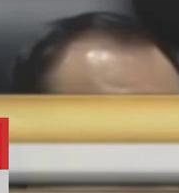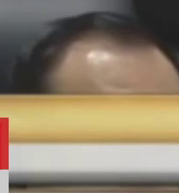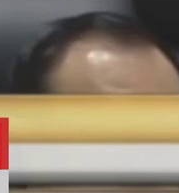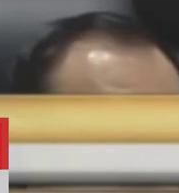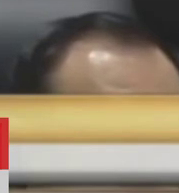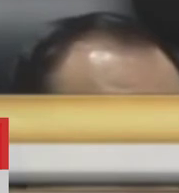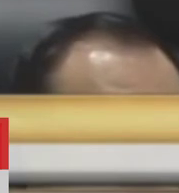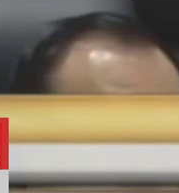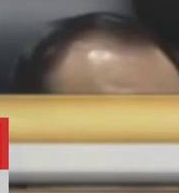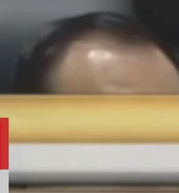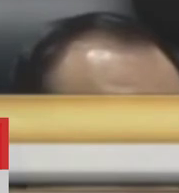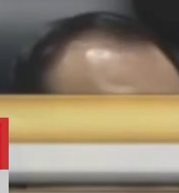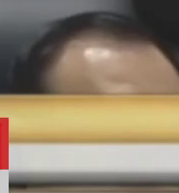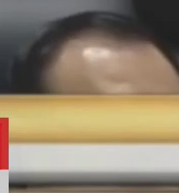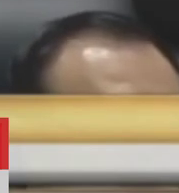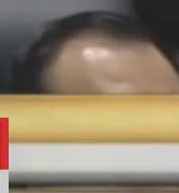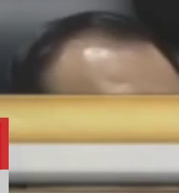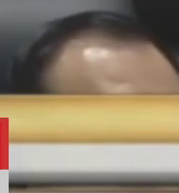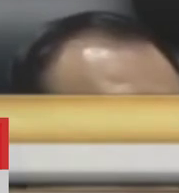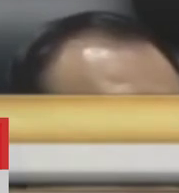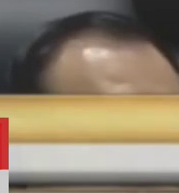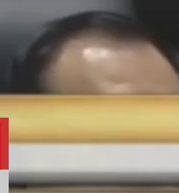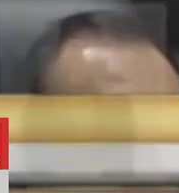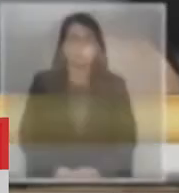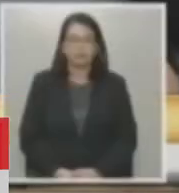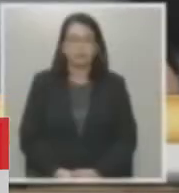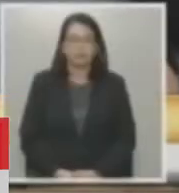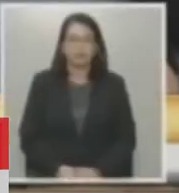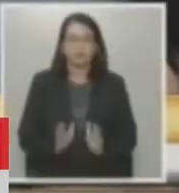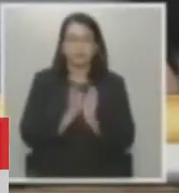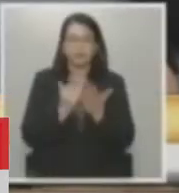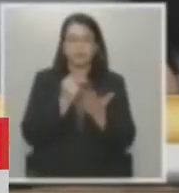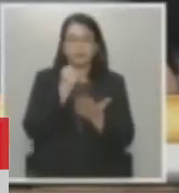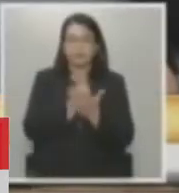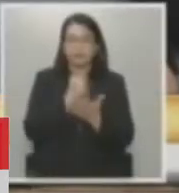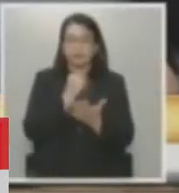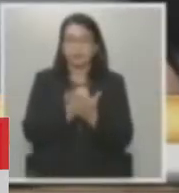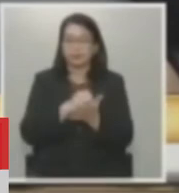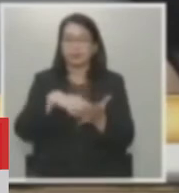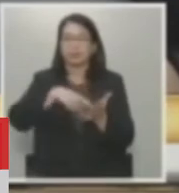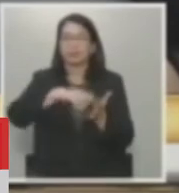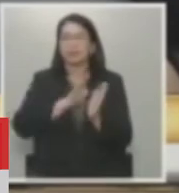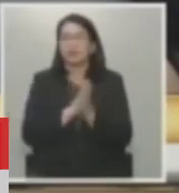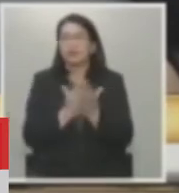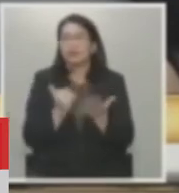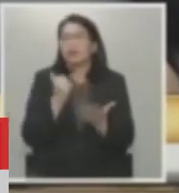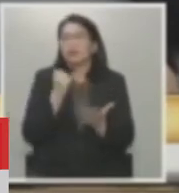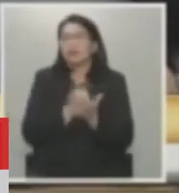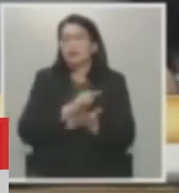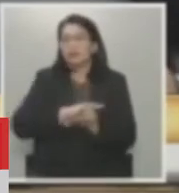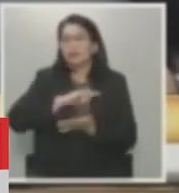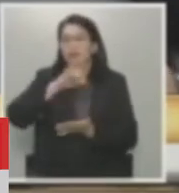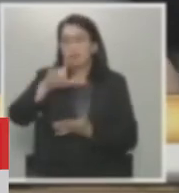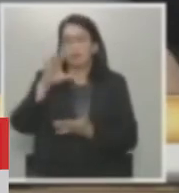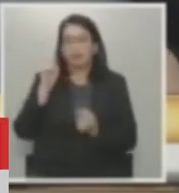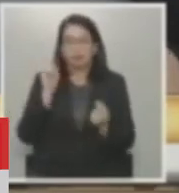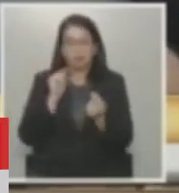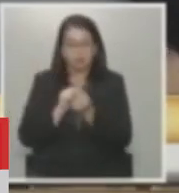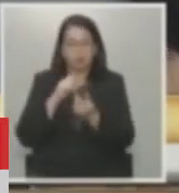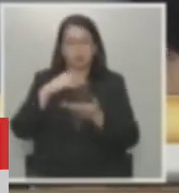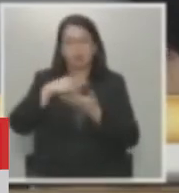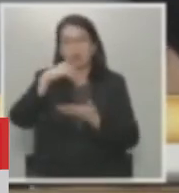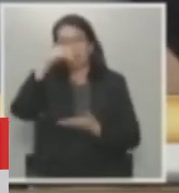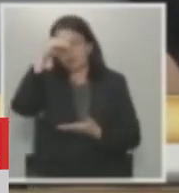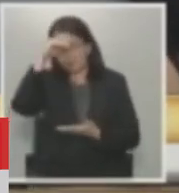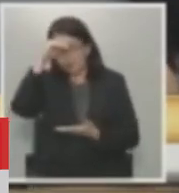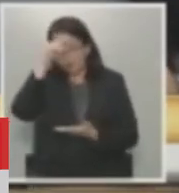มาศึกษาเขาใช้พาสปอร์ตที่สำหรับเป็นนักศึกษานะคะมันจะแตกต่างกันตรงนี้เนี่ยดิฉันขอเรียนถามว่าทาง